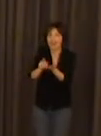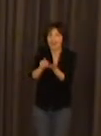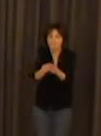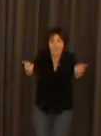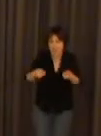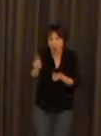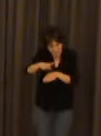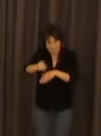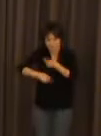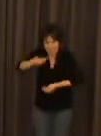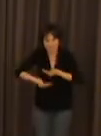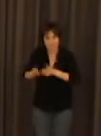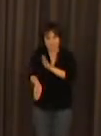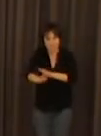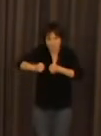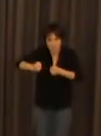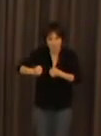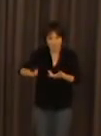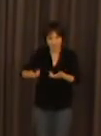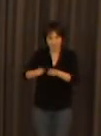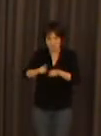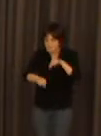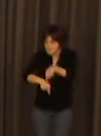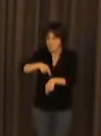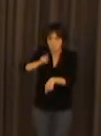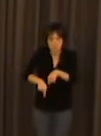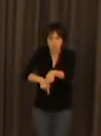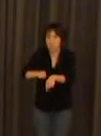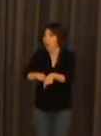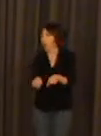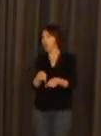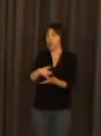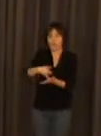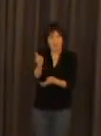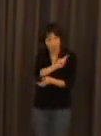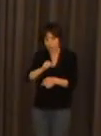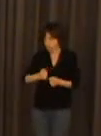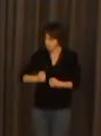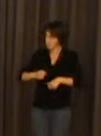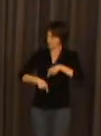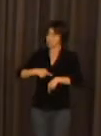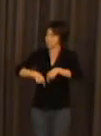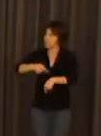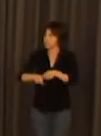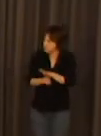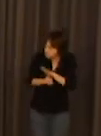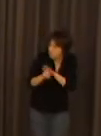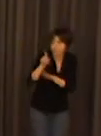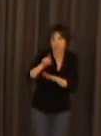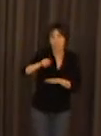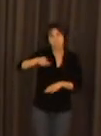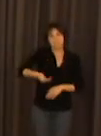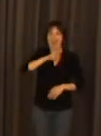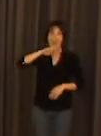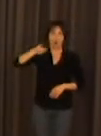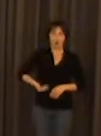seriosos, amb passes fortes i fermes, doncs tenen, evidentment, un altre valor. I jo